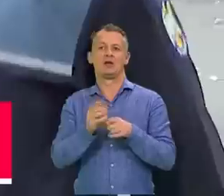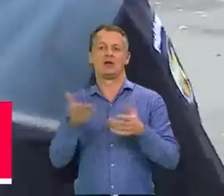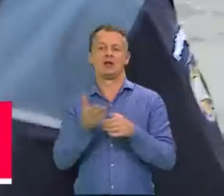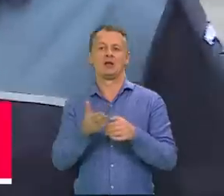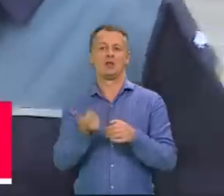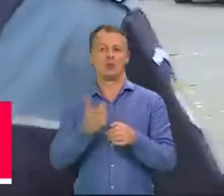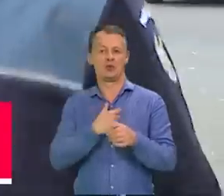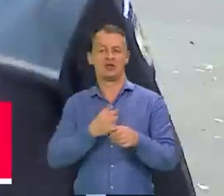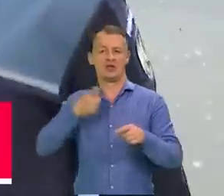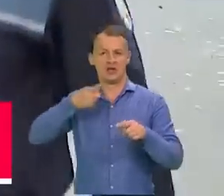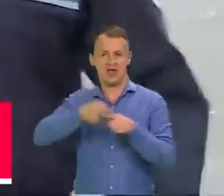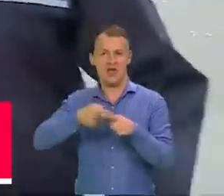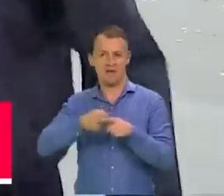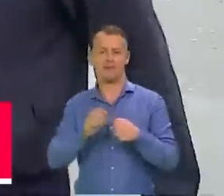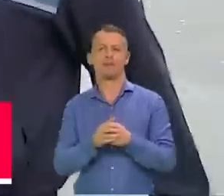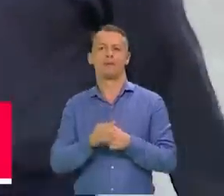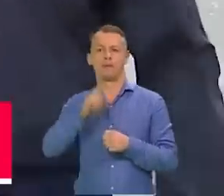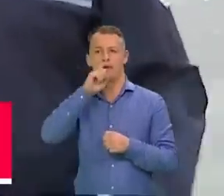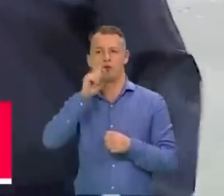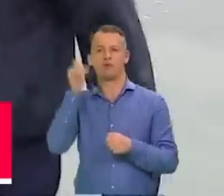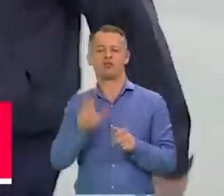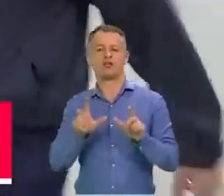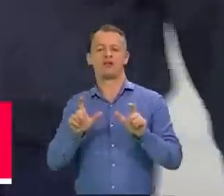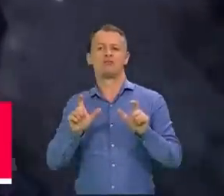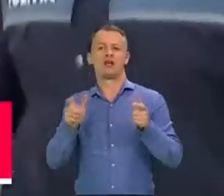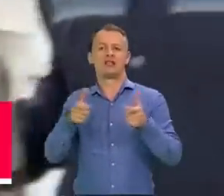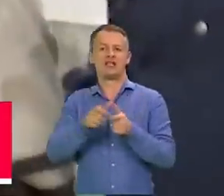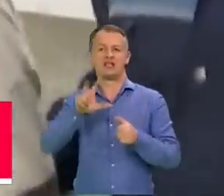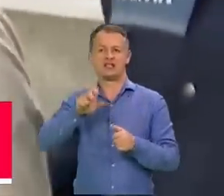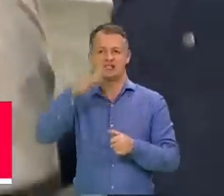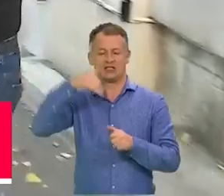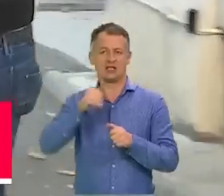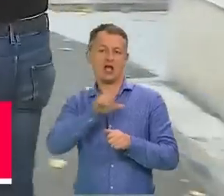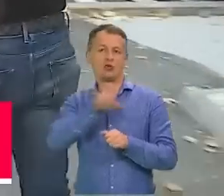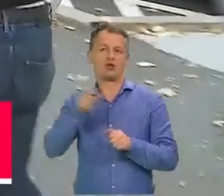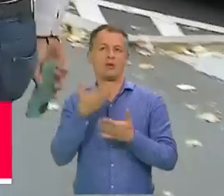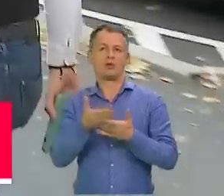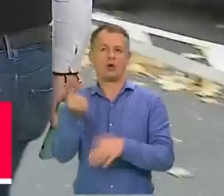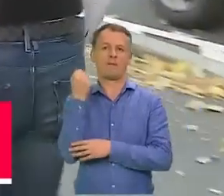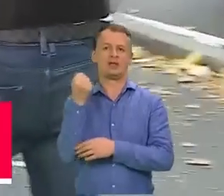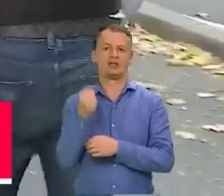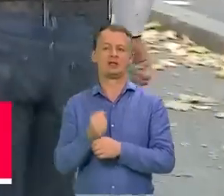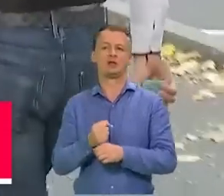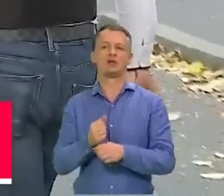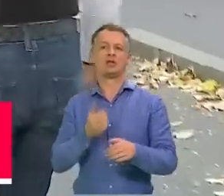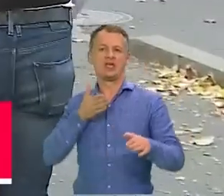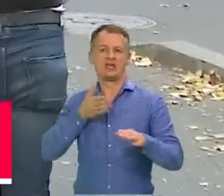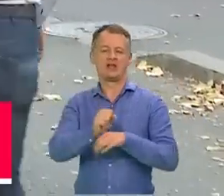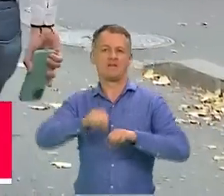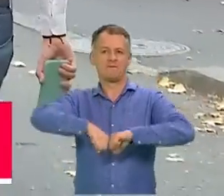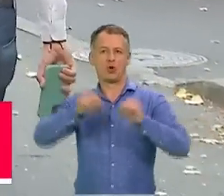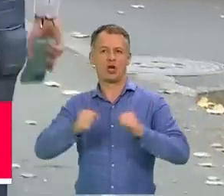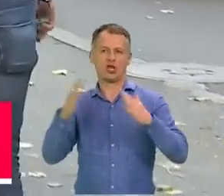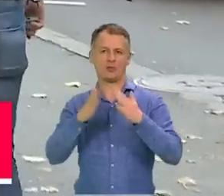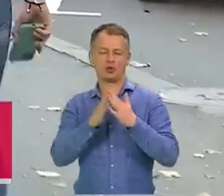patului. Bărbatul a fost arestat pentru 30 de zile. Este acuzat de comiterea infracțiunilor de amenințare, violare de domiciliu,